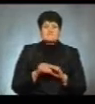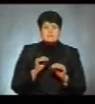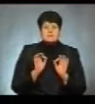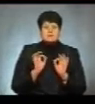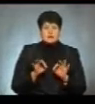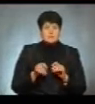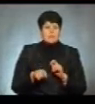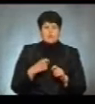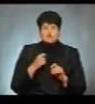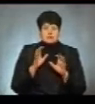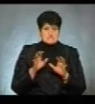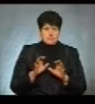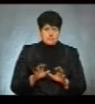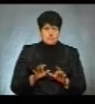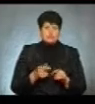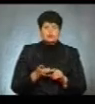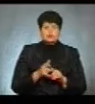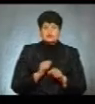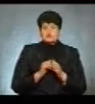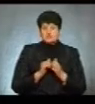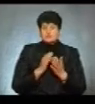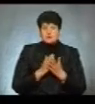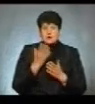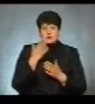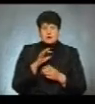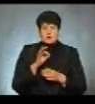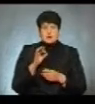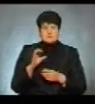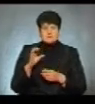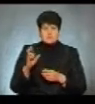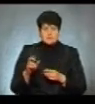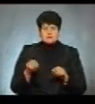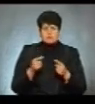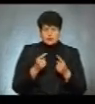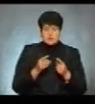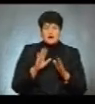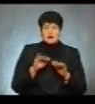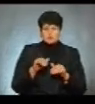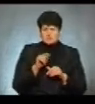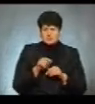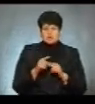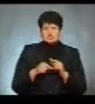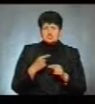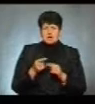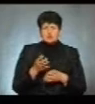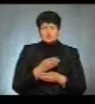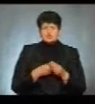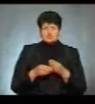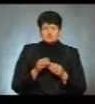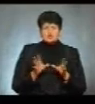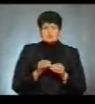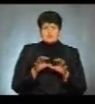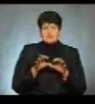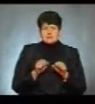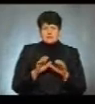порушити законодавство. Бо дуже часто є, коли ОСББ створюється, а тоді через штучного